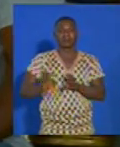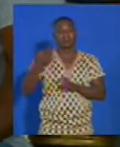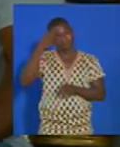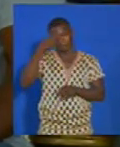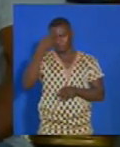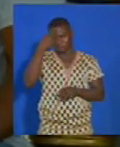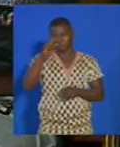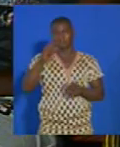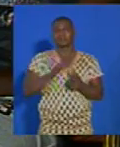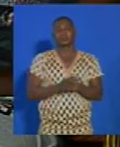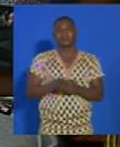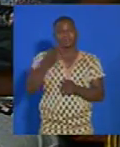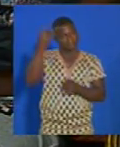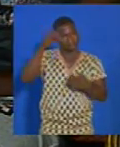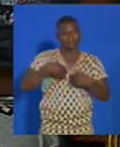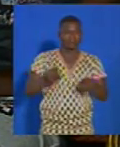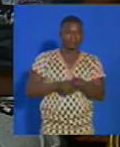Davantage d'artistes